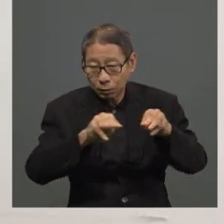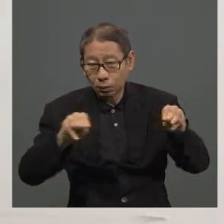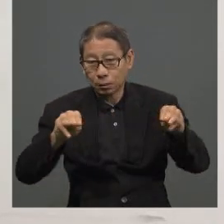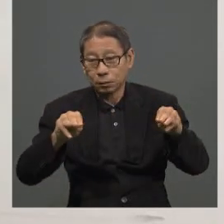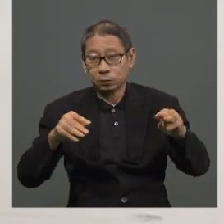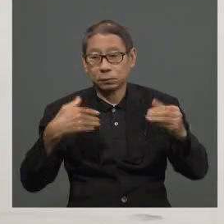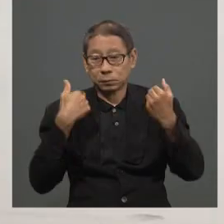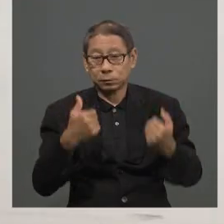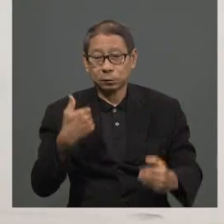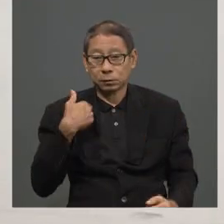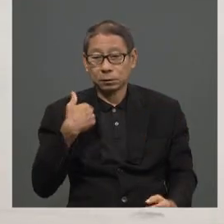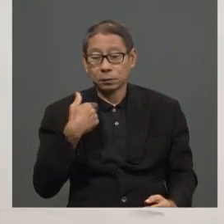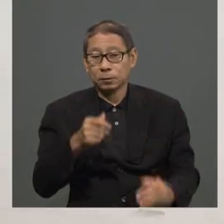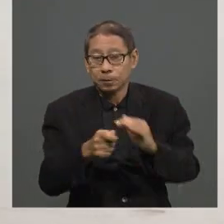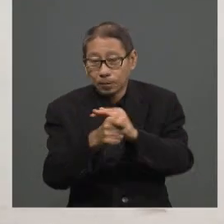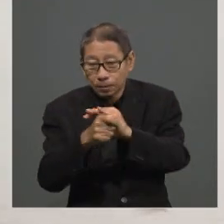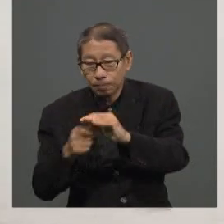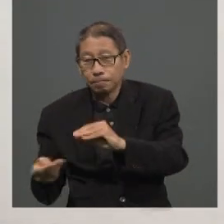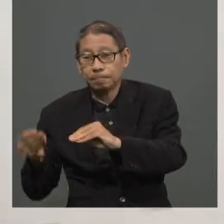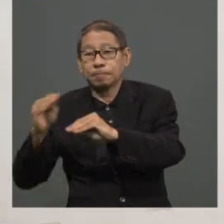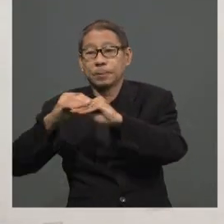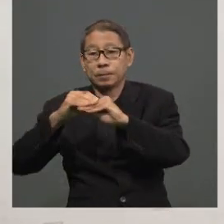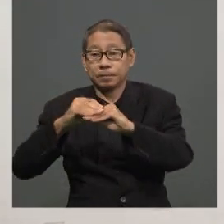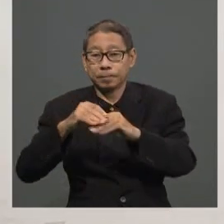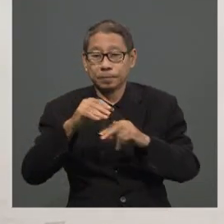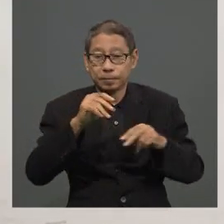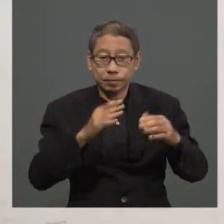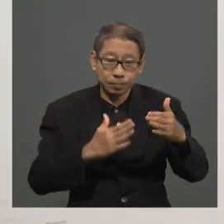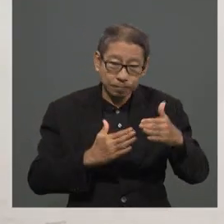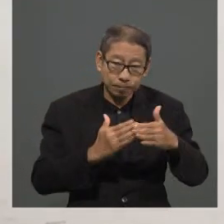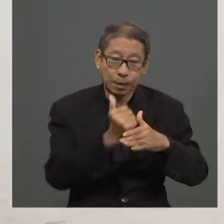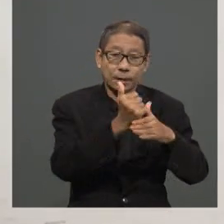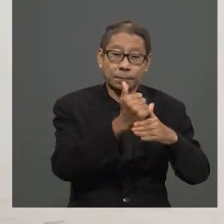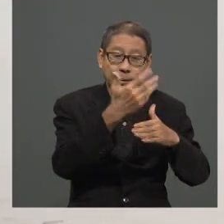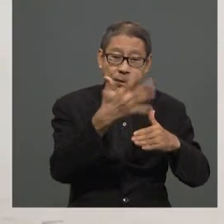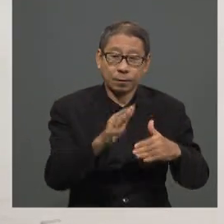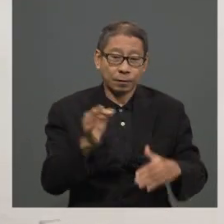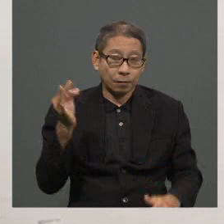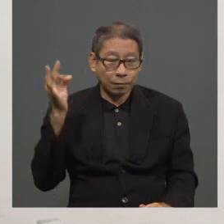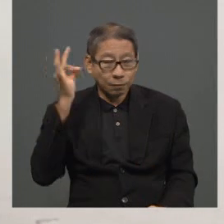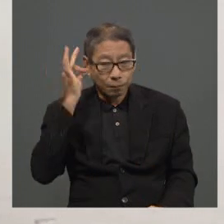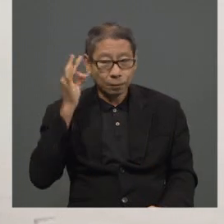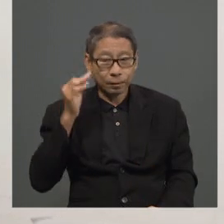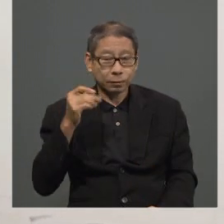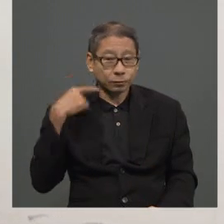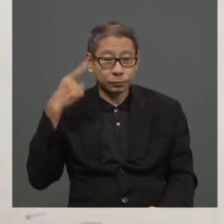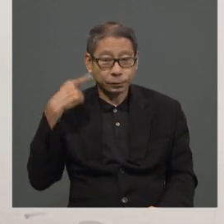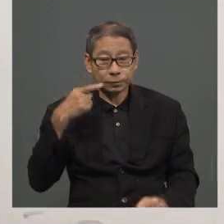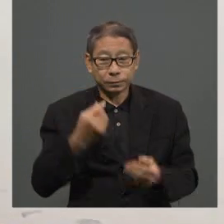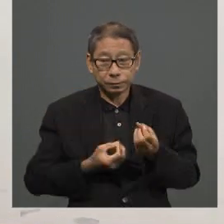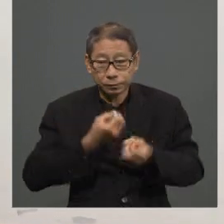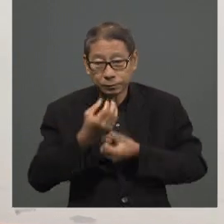ไปตามนี้นั่นแปลว่าแอบไปติดตั้งเพิ่มทีหลังจากที่มีการผ่านตรวจไปแล้วนะลองฟังเสียงคุณอัชดายืนยันตรง